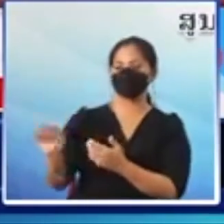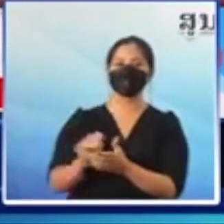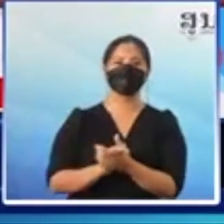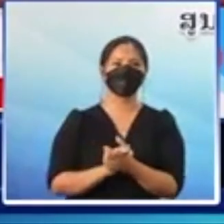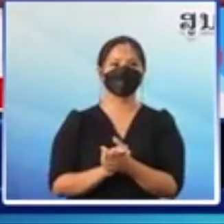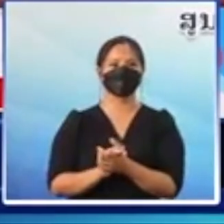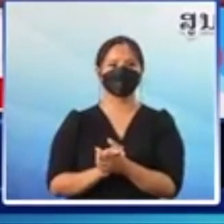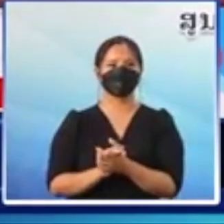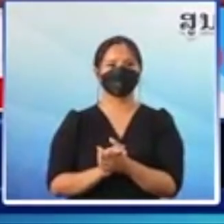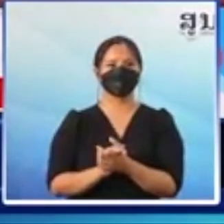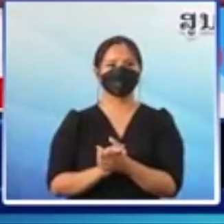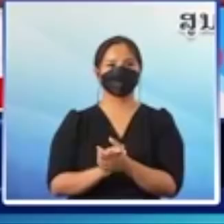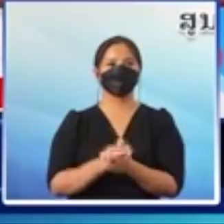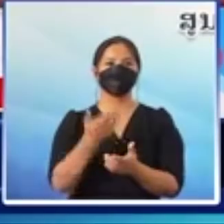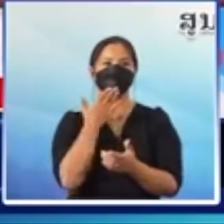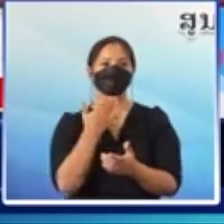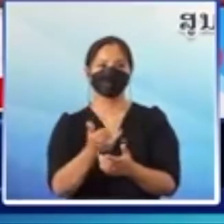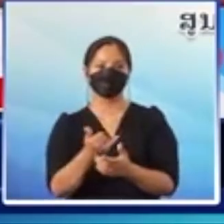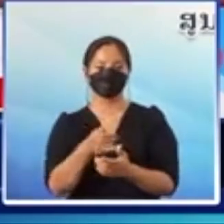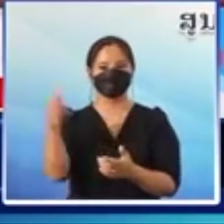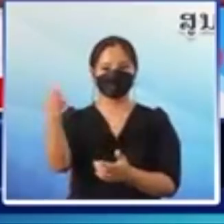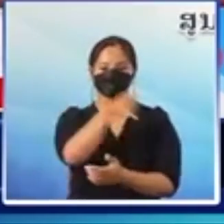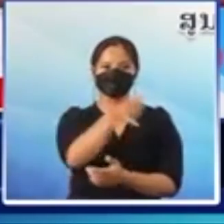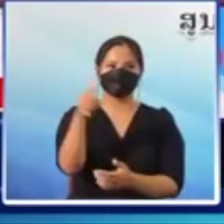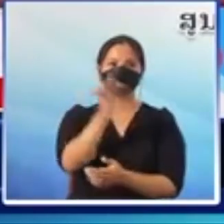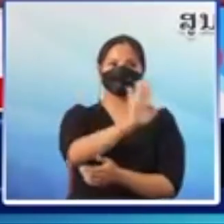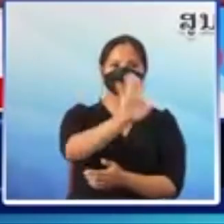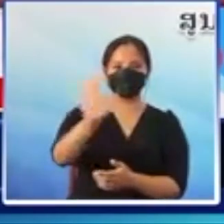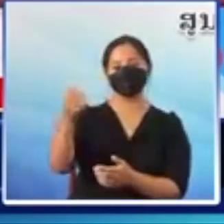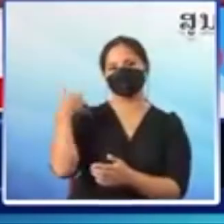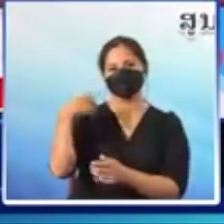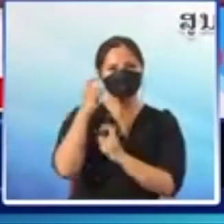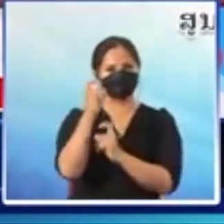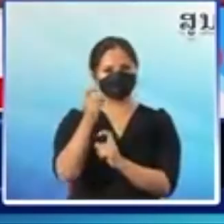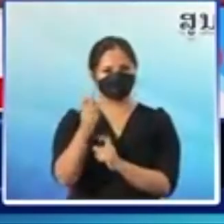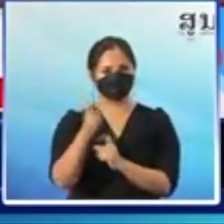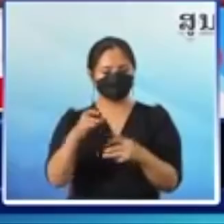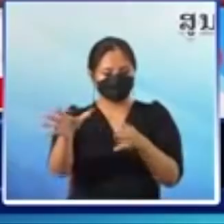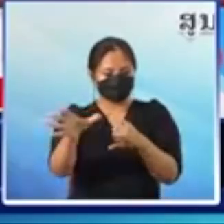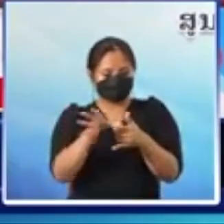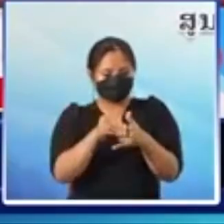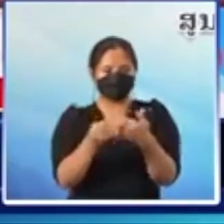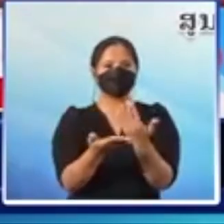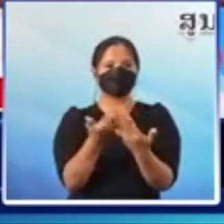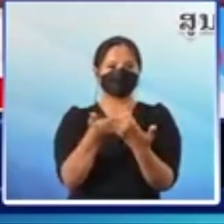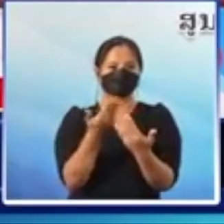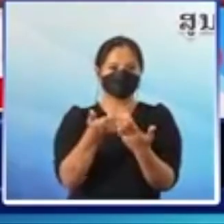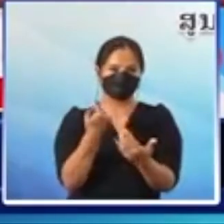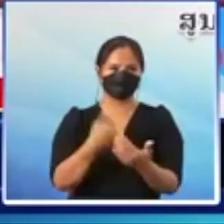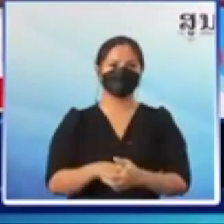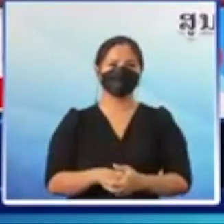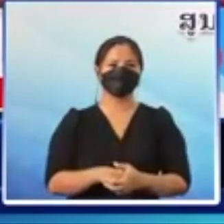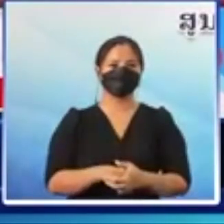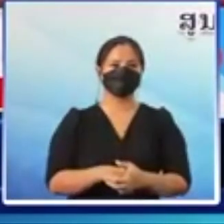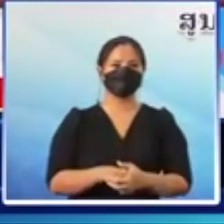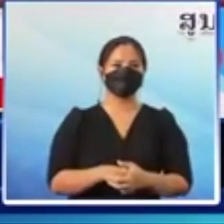ศัยเนื่องจากว่าการเคลื่อนย้ายของท่านมันก็จะมีความเสี่ยงที่จะติดจากบ่อนที่ตั้งของท่านผ่านลาย